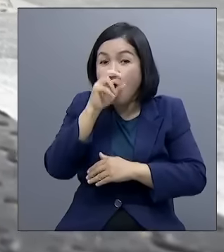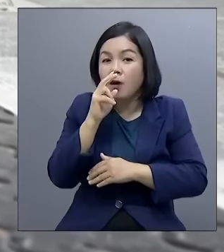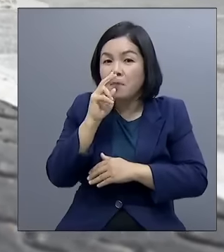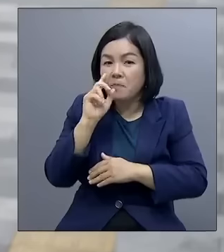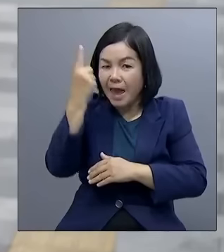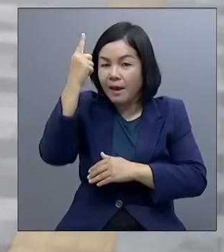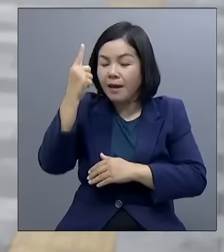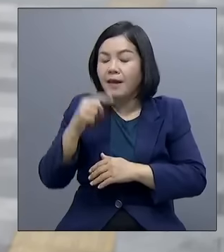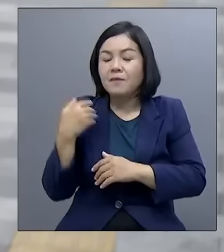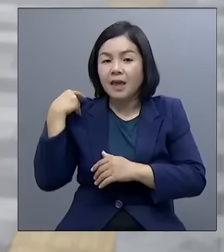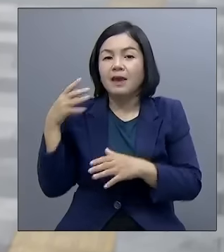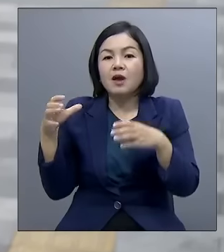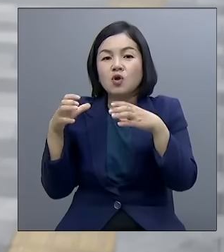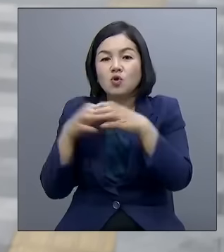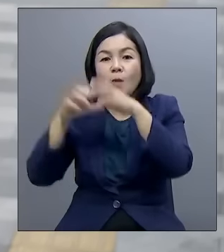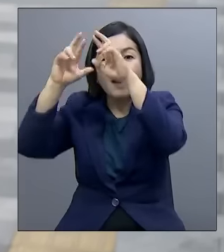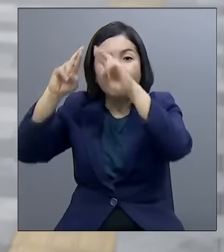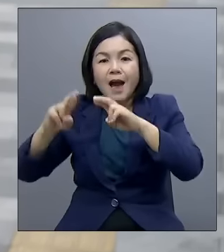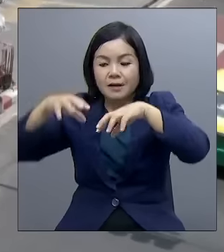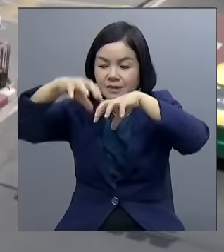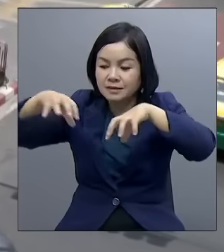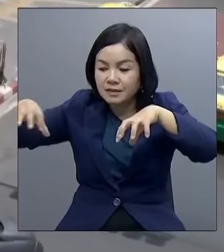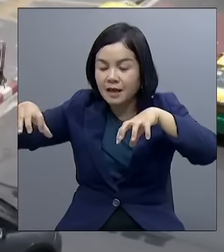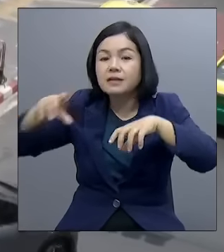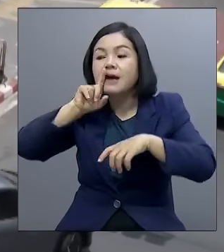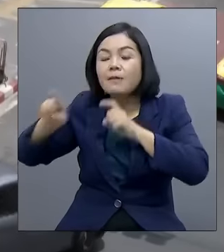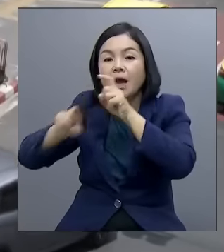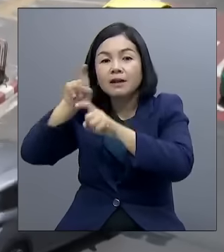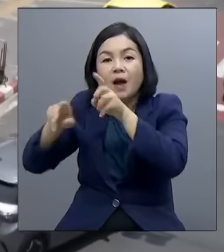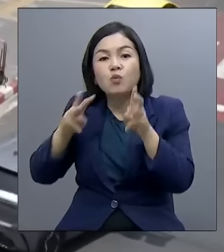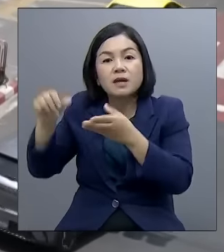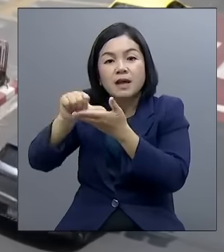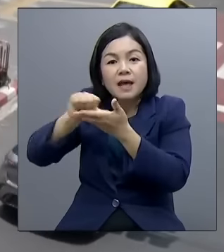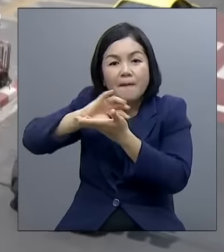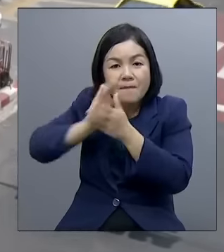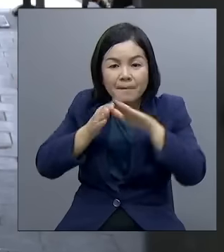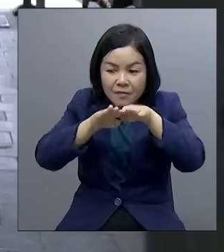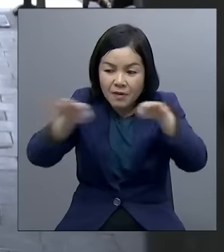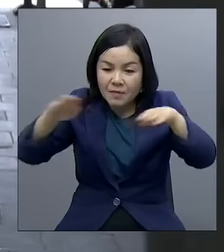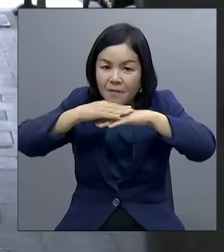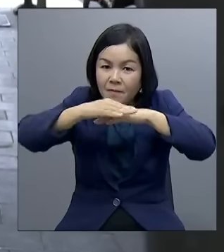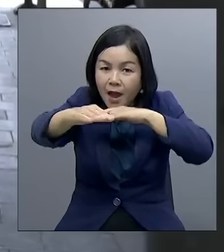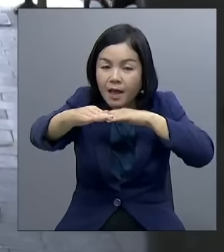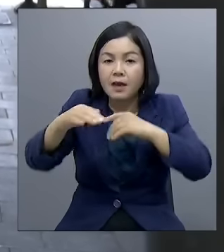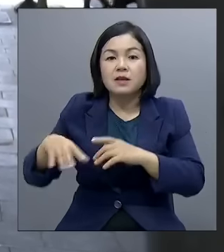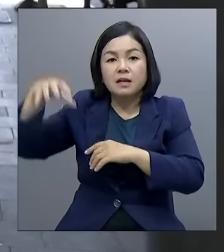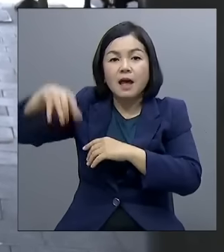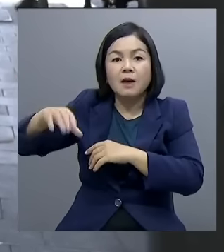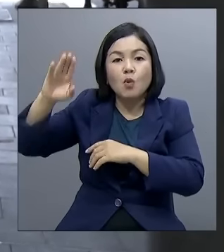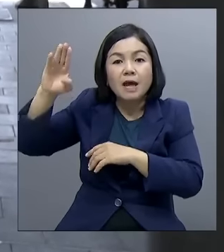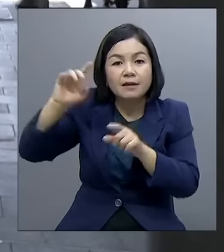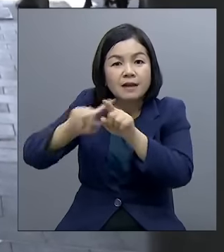ผู้ประกอบการนะครับเราได้สอบถามความเห็นนะถึงความเหมาะสมในการปรับปรุงนะครับแล้วก็มีคอมเมนต์มาจากภาคเอกชนผู้ประกอบการย่าน